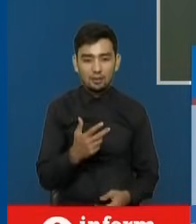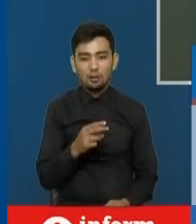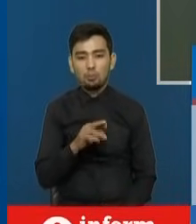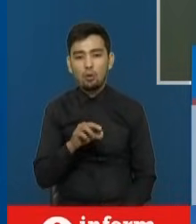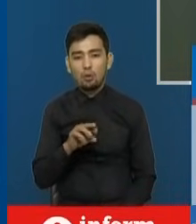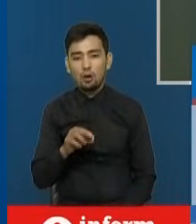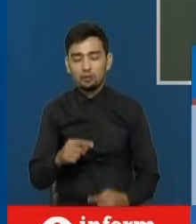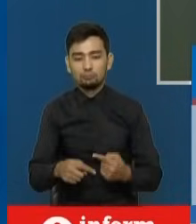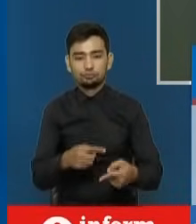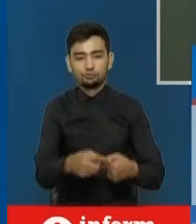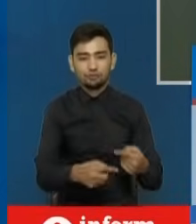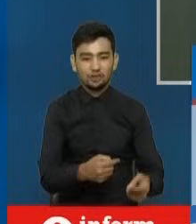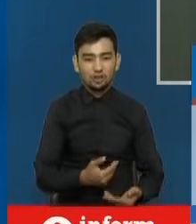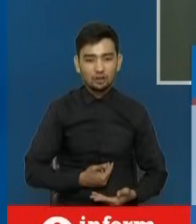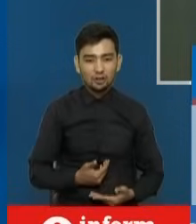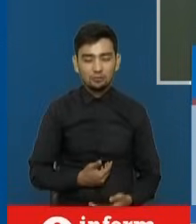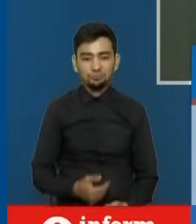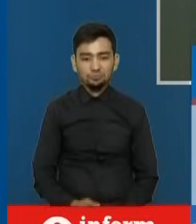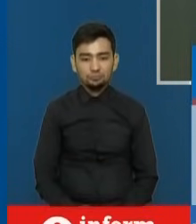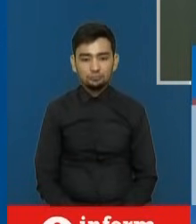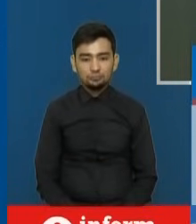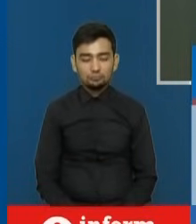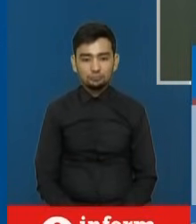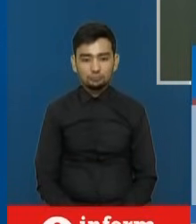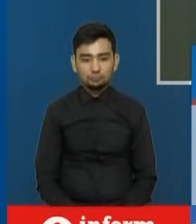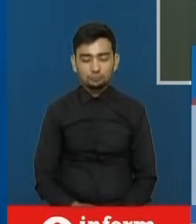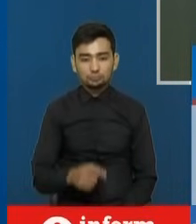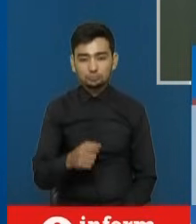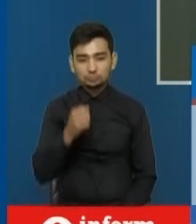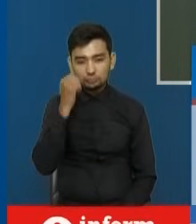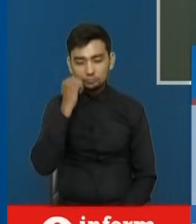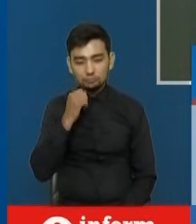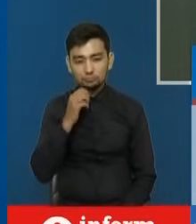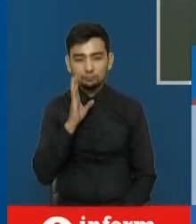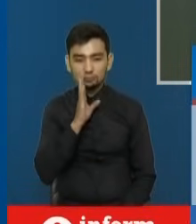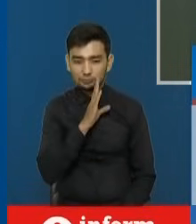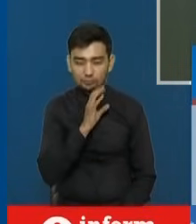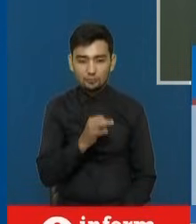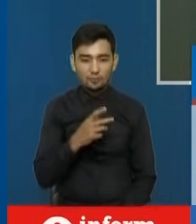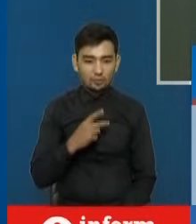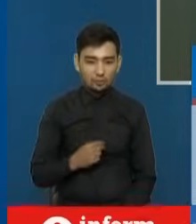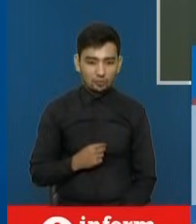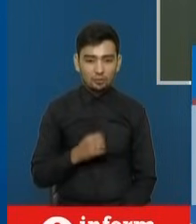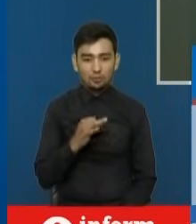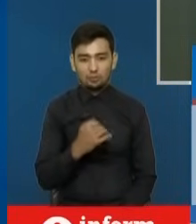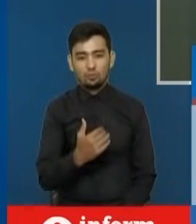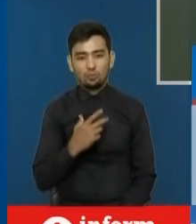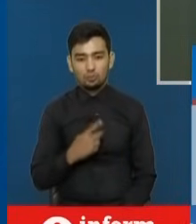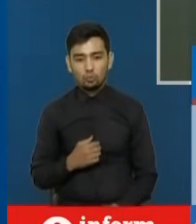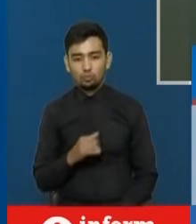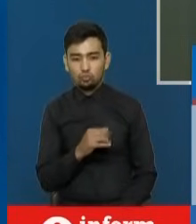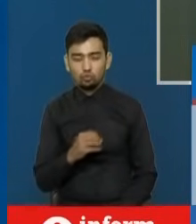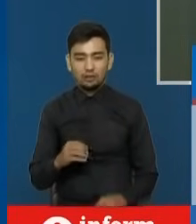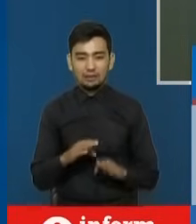есть это как бы такая старая мать, у нее дочь, и у этой дочери уже дети. И